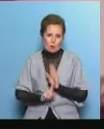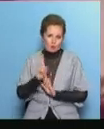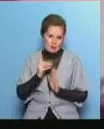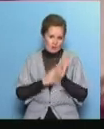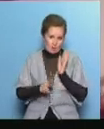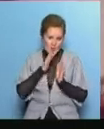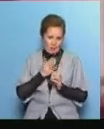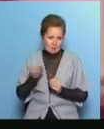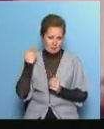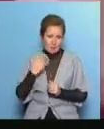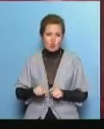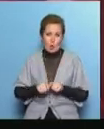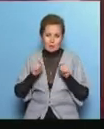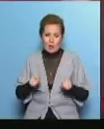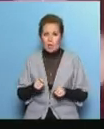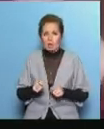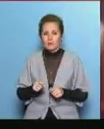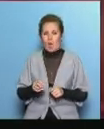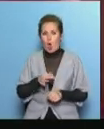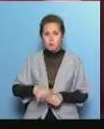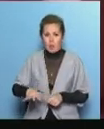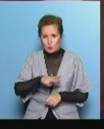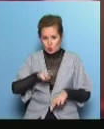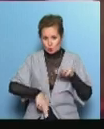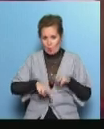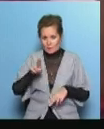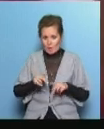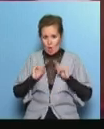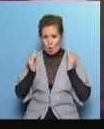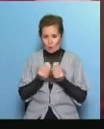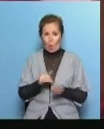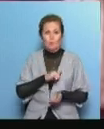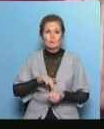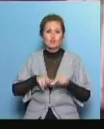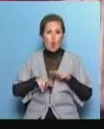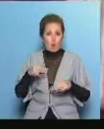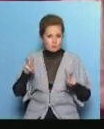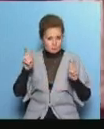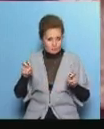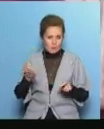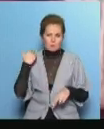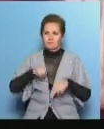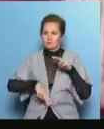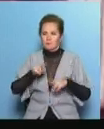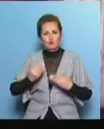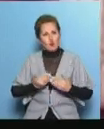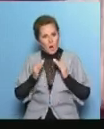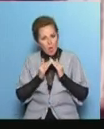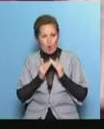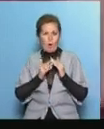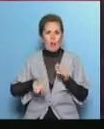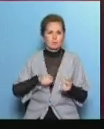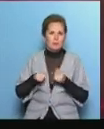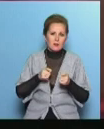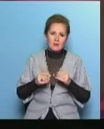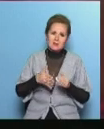областной строительной конторы «Удмуртстрой». Тогда главной целью стало строительство промышленных объектов, жилья, административных зданий. А в